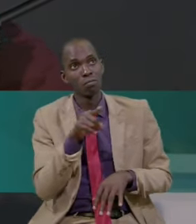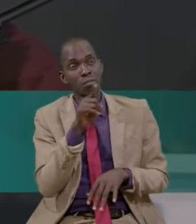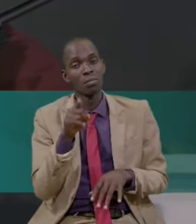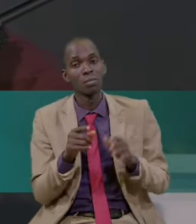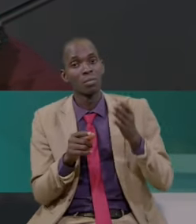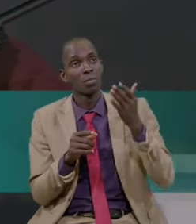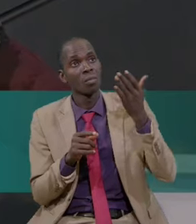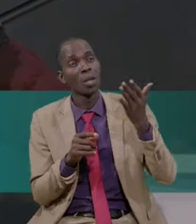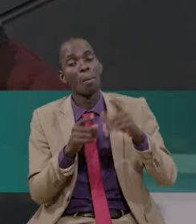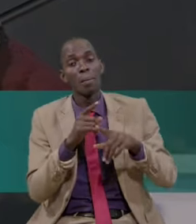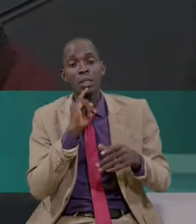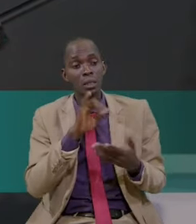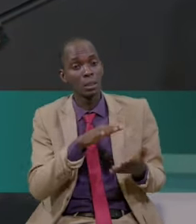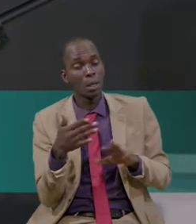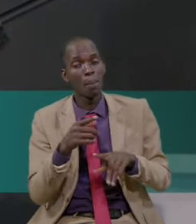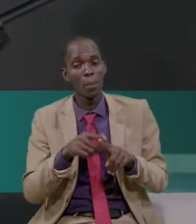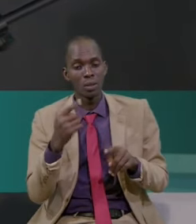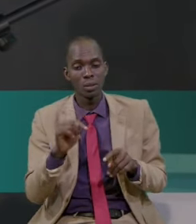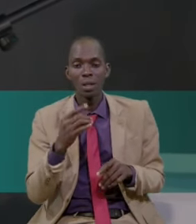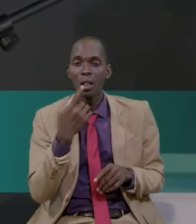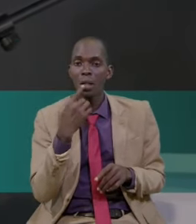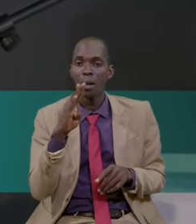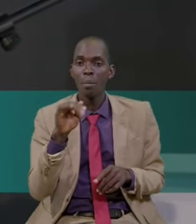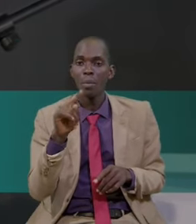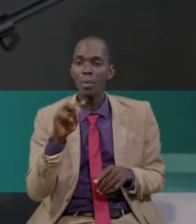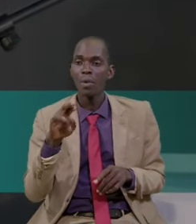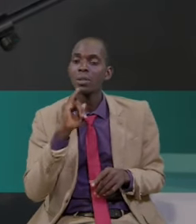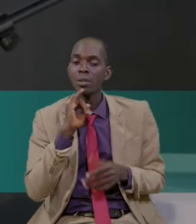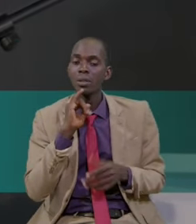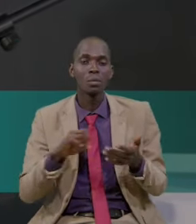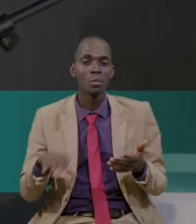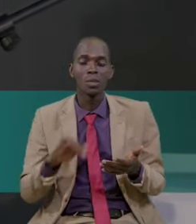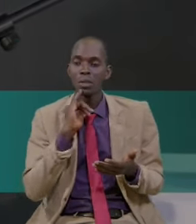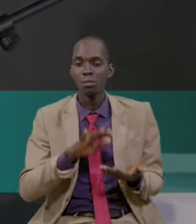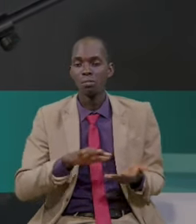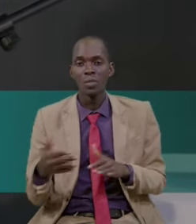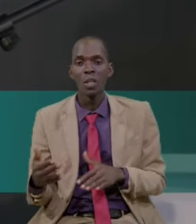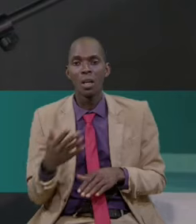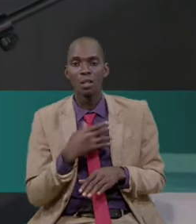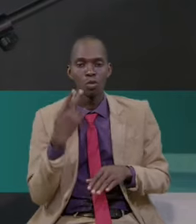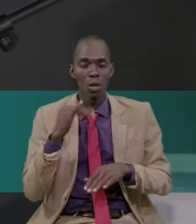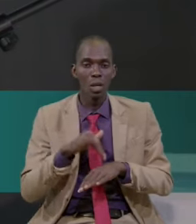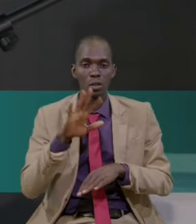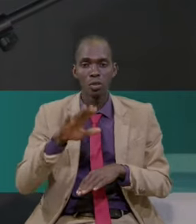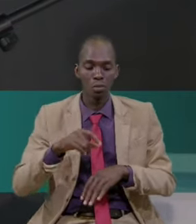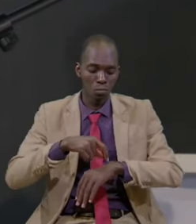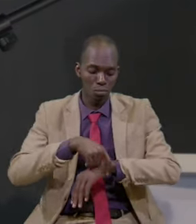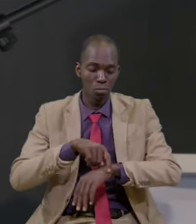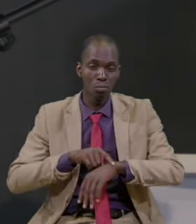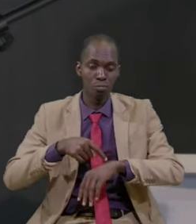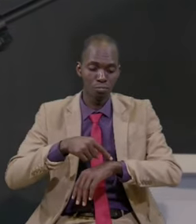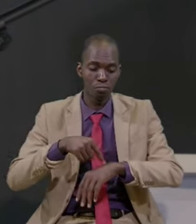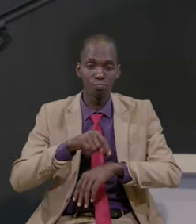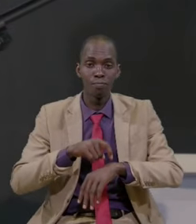batterie n'est plus là, la puissance n'est plus là. Et vous regardez l'horloge qui